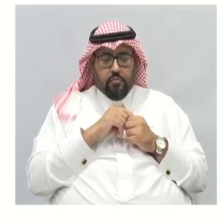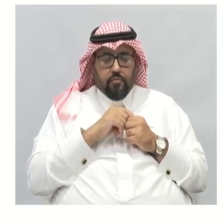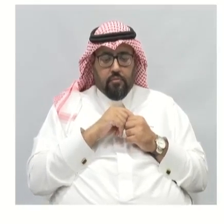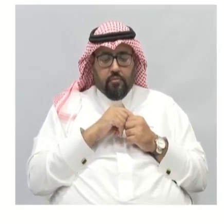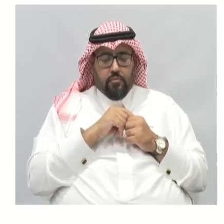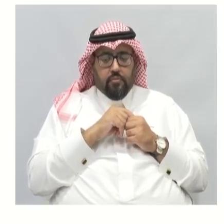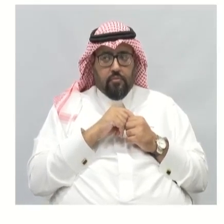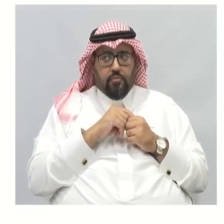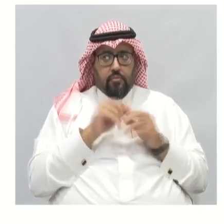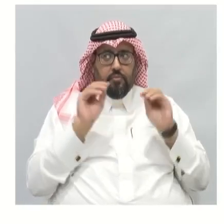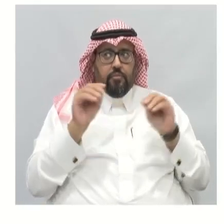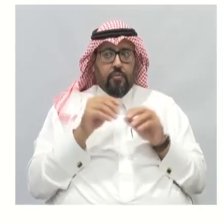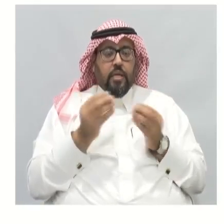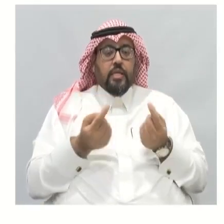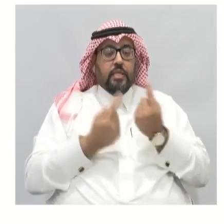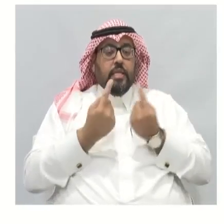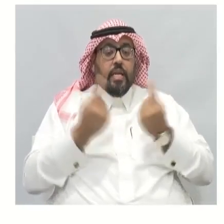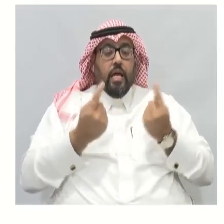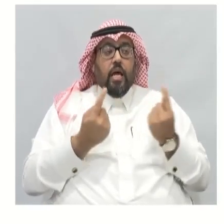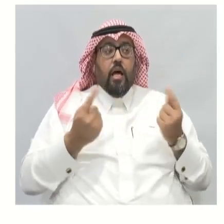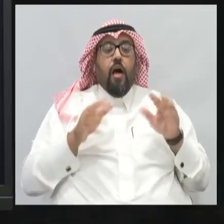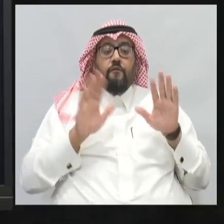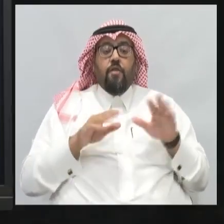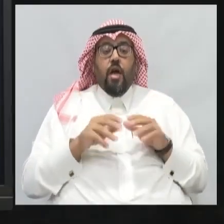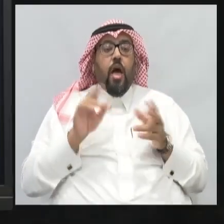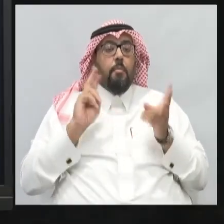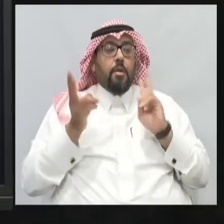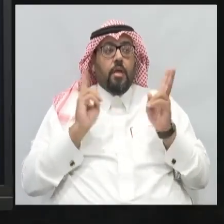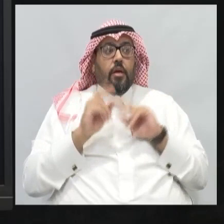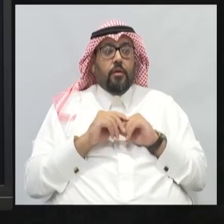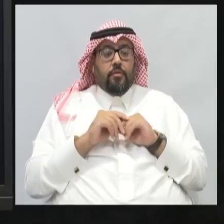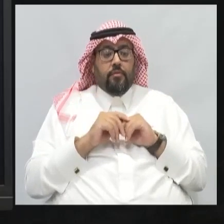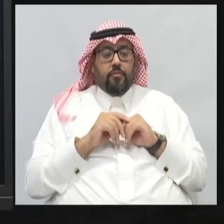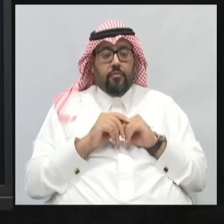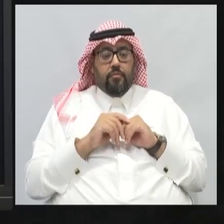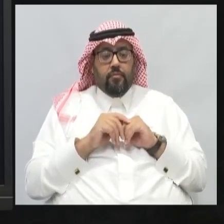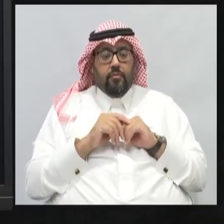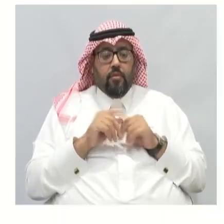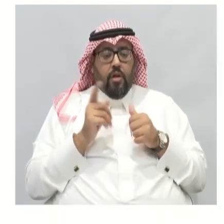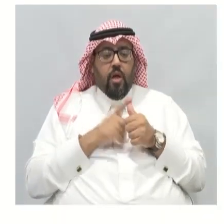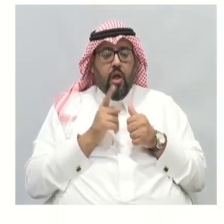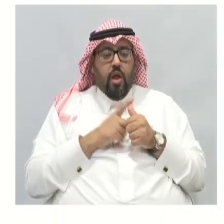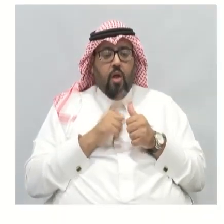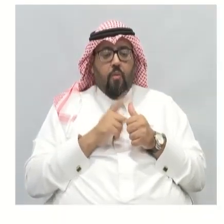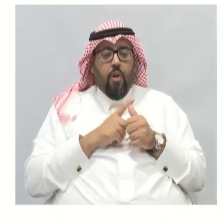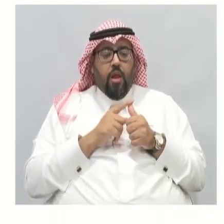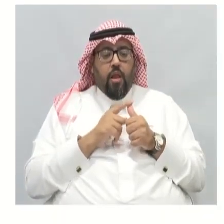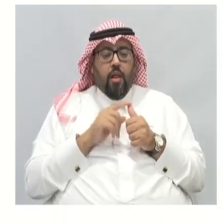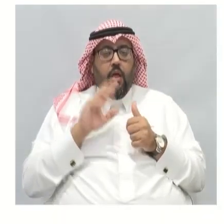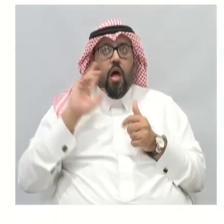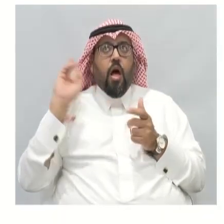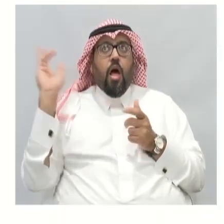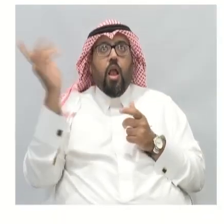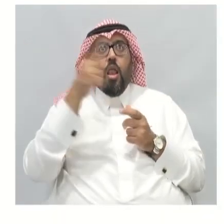كاليفورنيا حيث تاتي الزراعه في الولايات المتحده الامريكيه في المركز الاول في